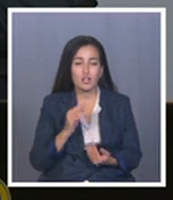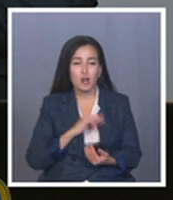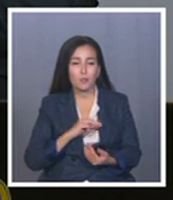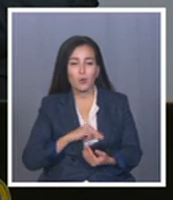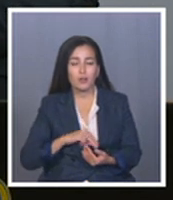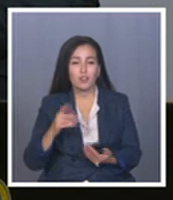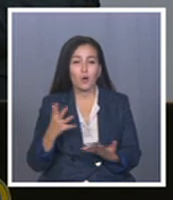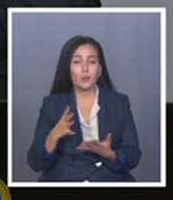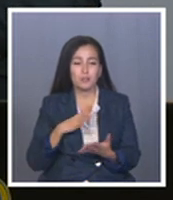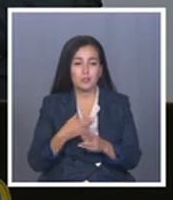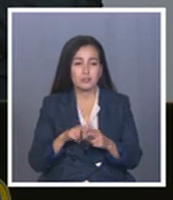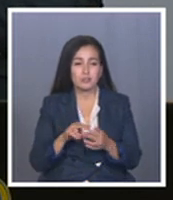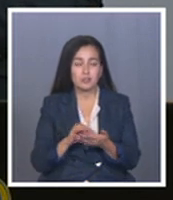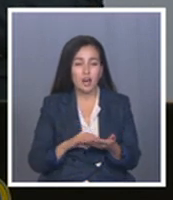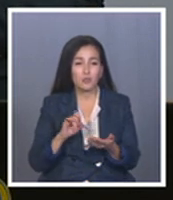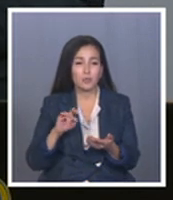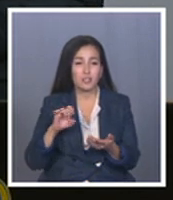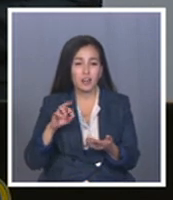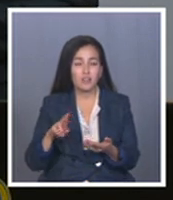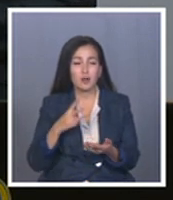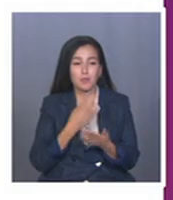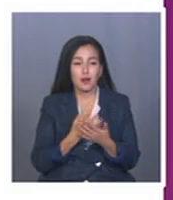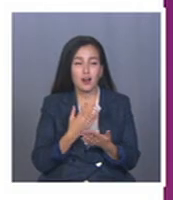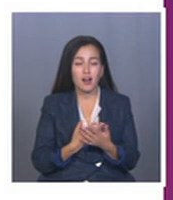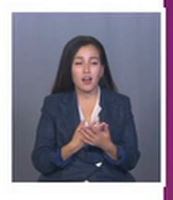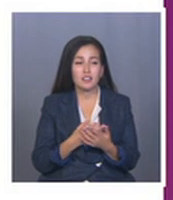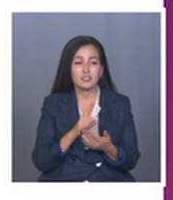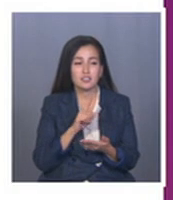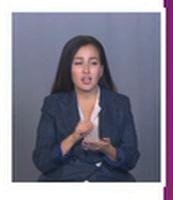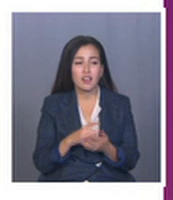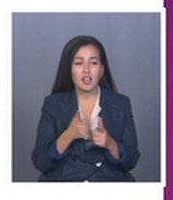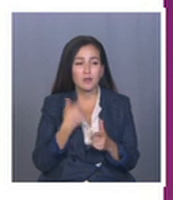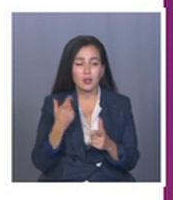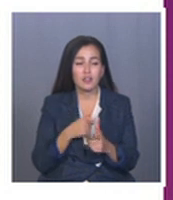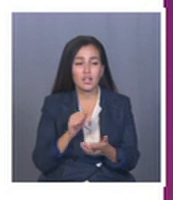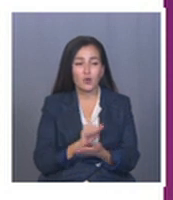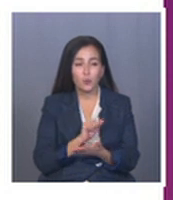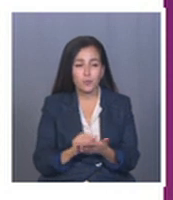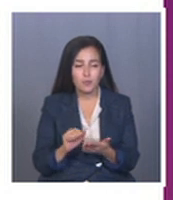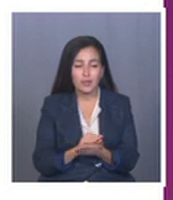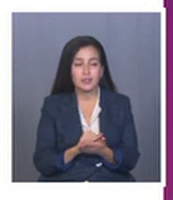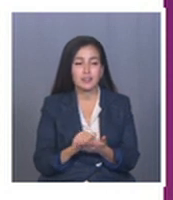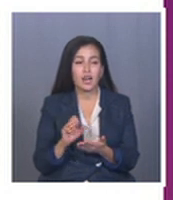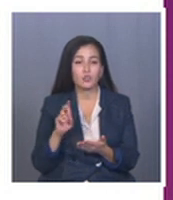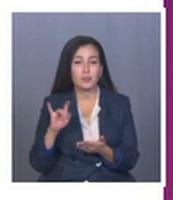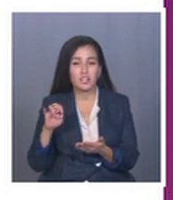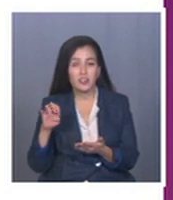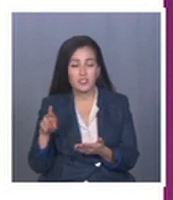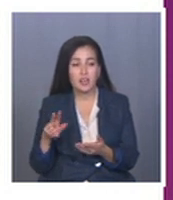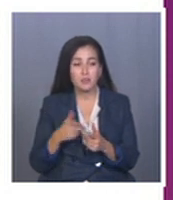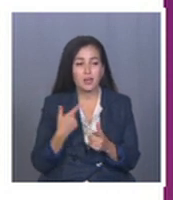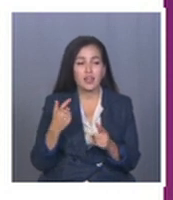тексте автобиографии указываются следующие данные. Наименование документа автобиография, фамилия,